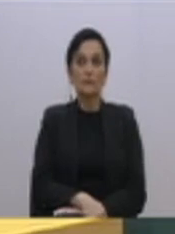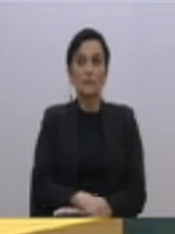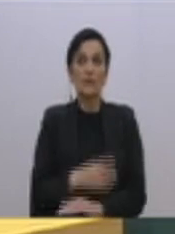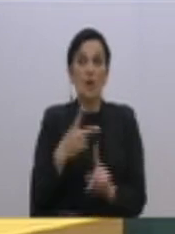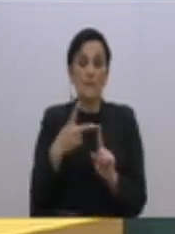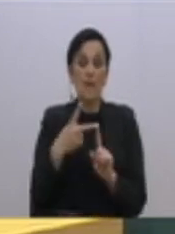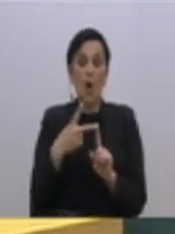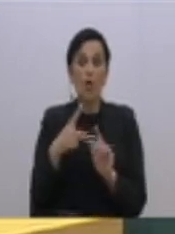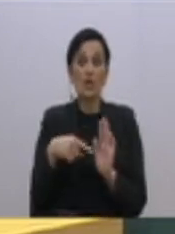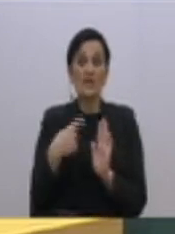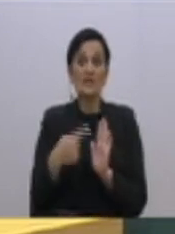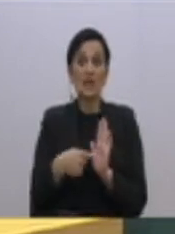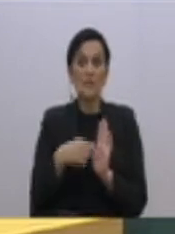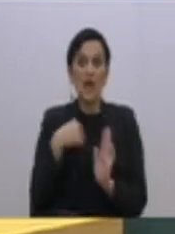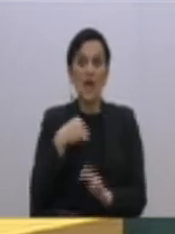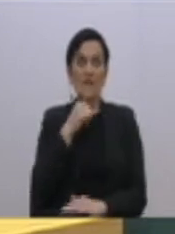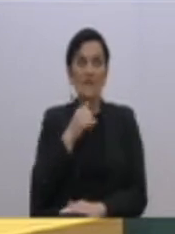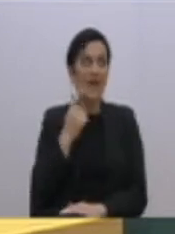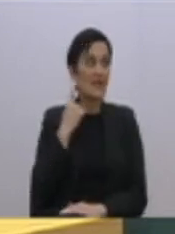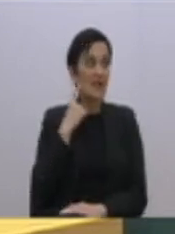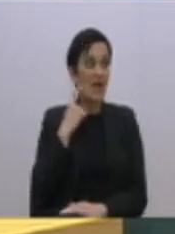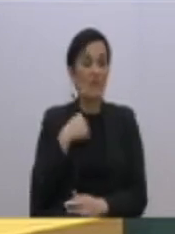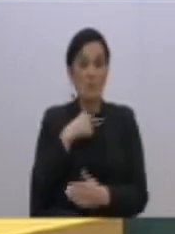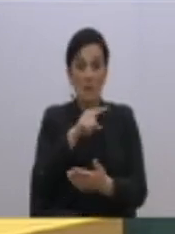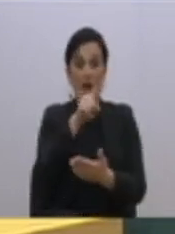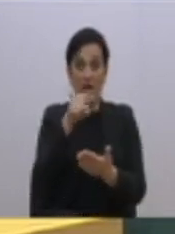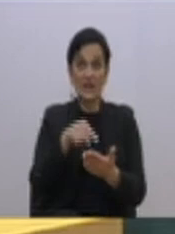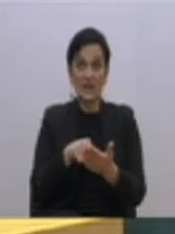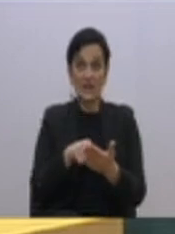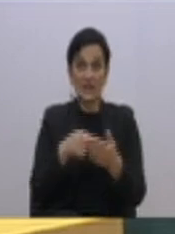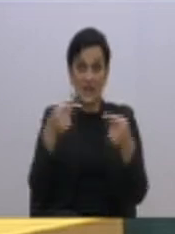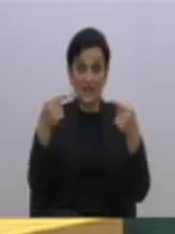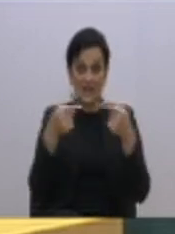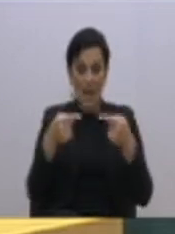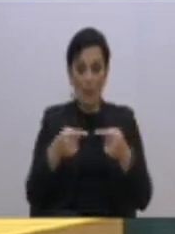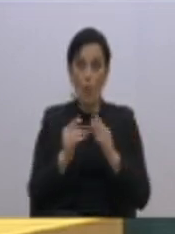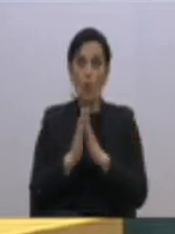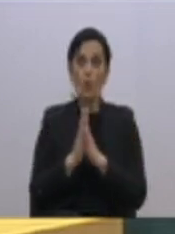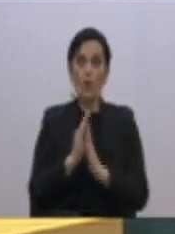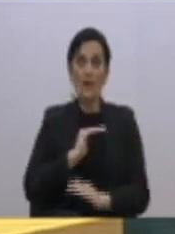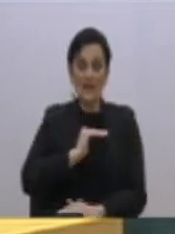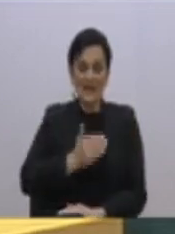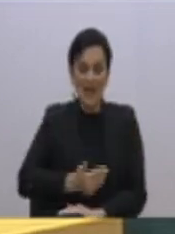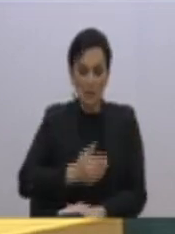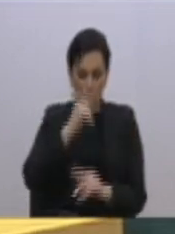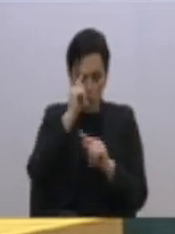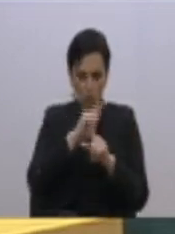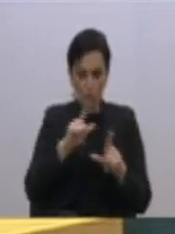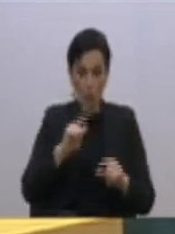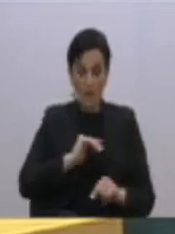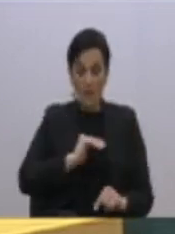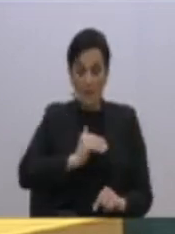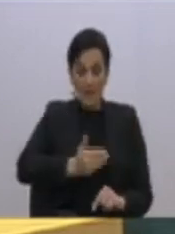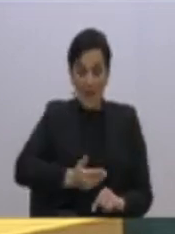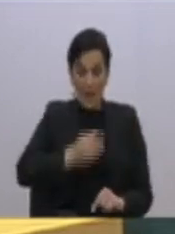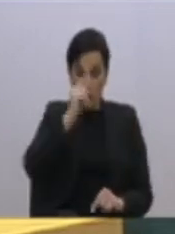მეორე საკითხი, რაც მე ვერ გავიგე და რაზეც კითხვაც დავსვიდა დამაზუსტებელი ვთხოვე, ეს არის კერძო სკოლები. ანუ კერძო